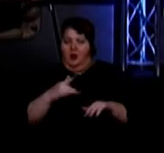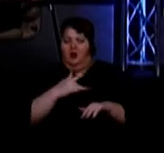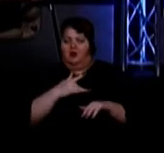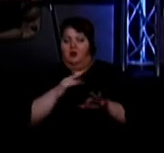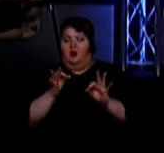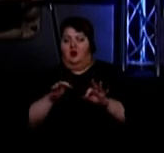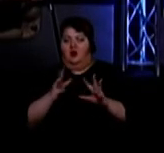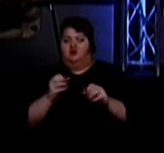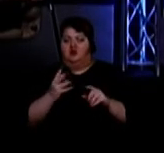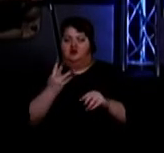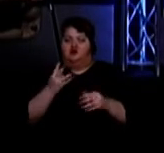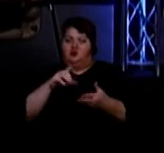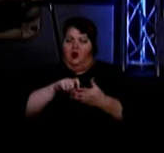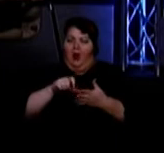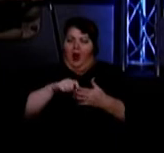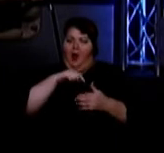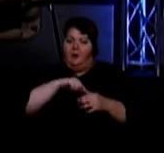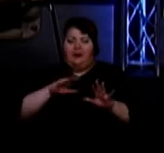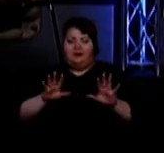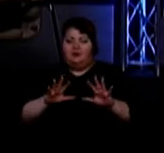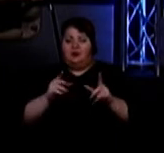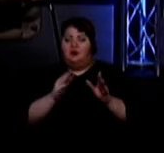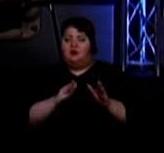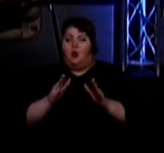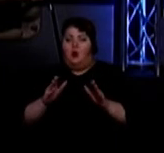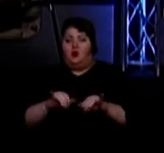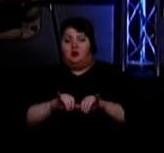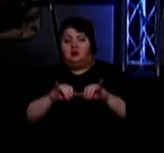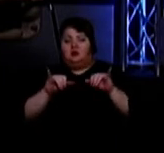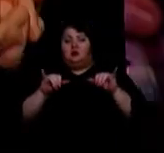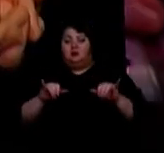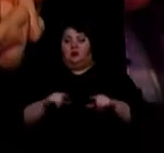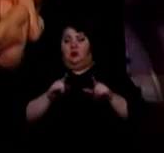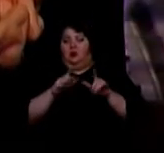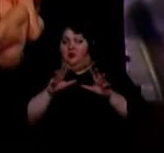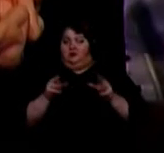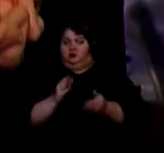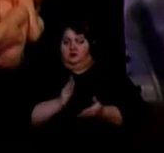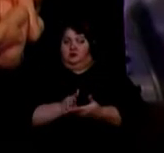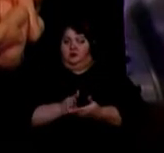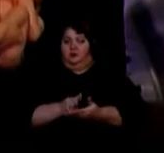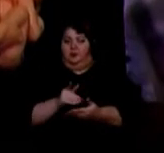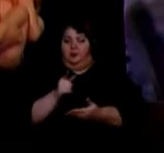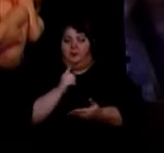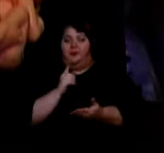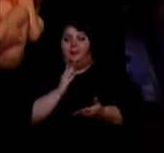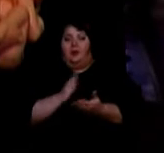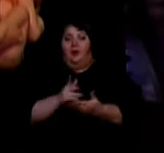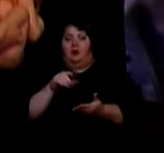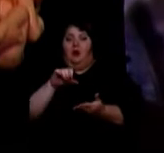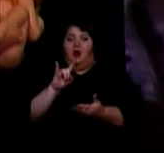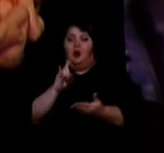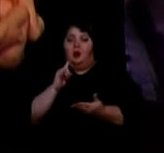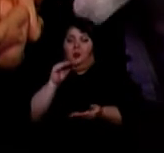же, еще не четырехкамерное. Все это еще только-только, но оно уже все есть. Здесь, смотрите, представлен вам